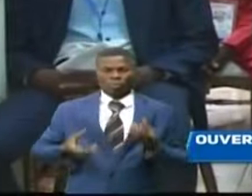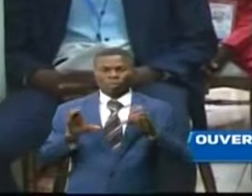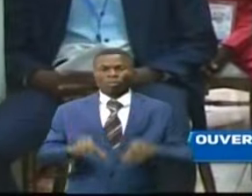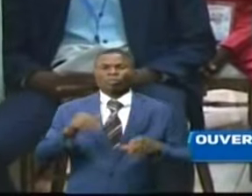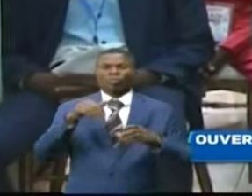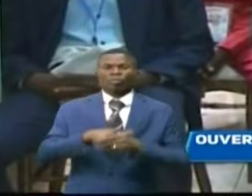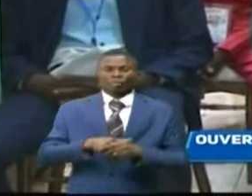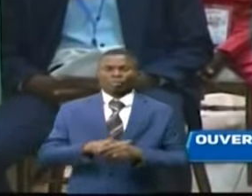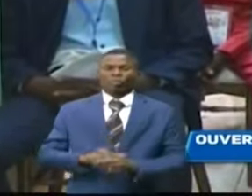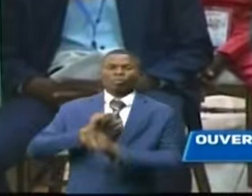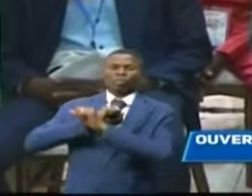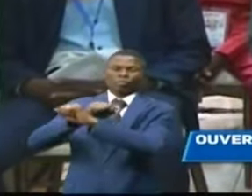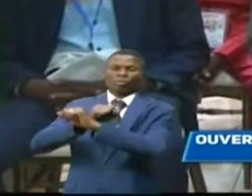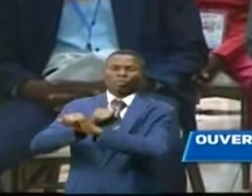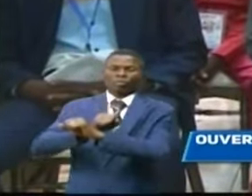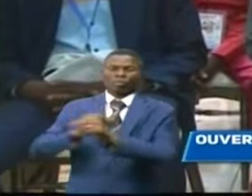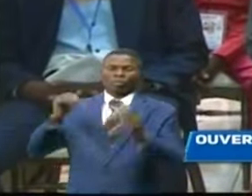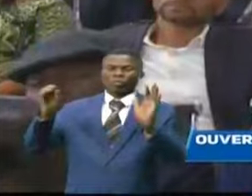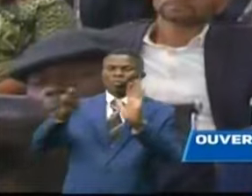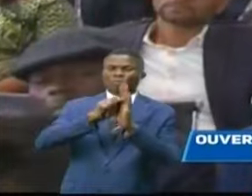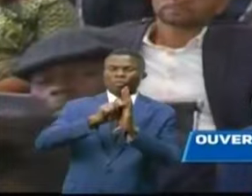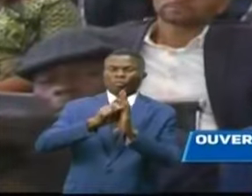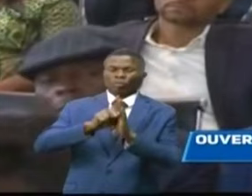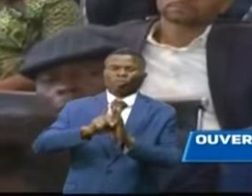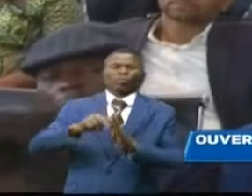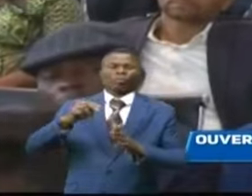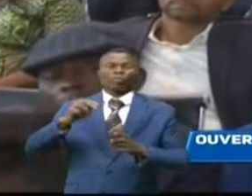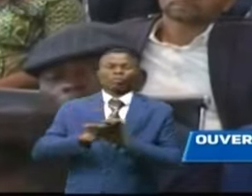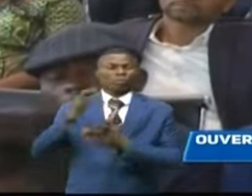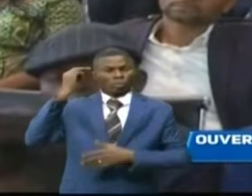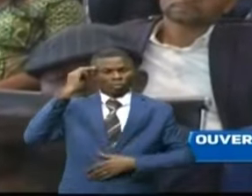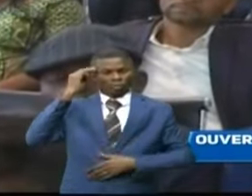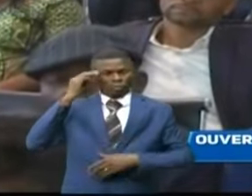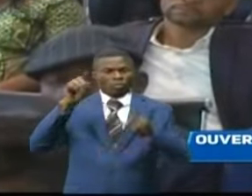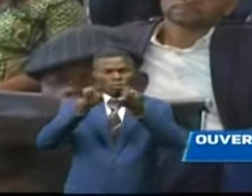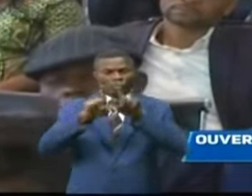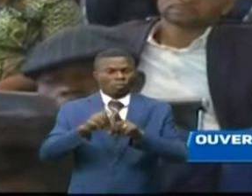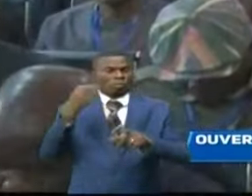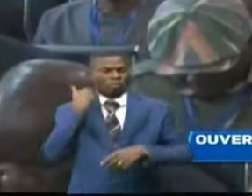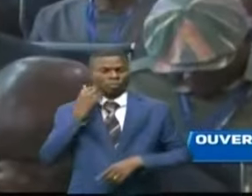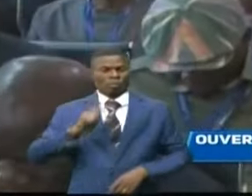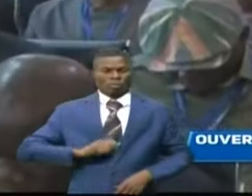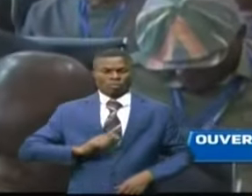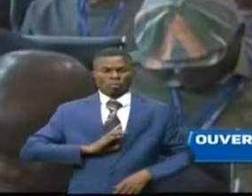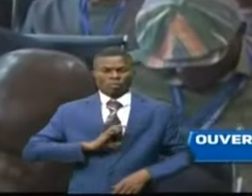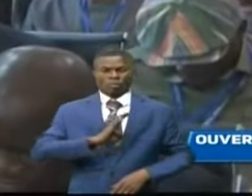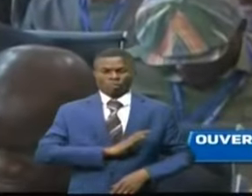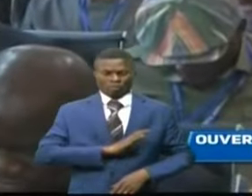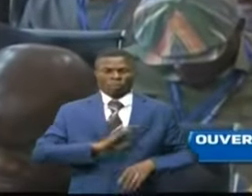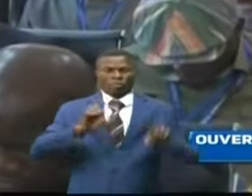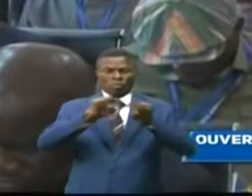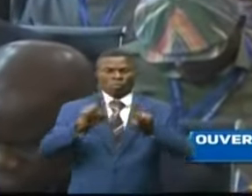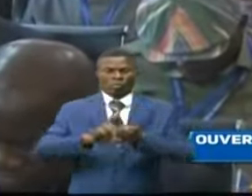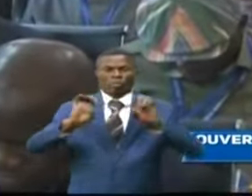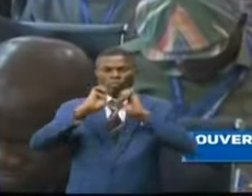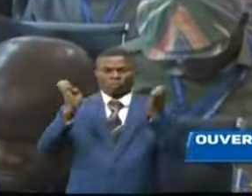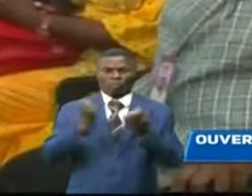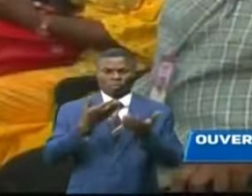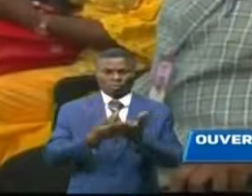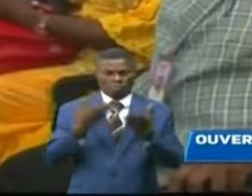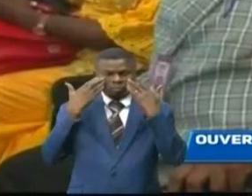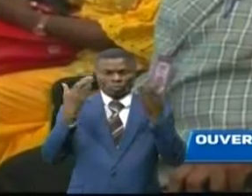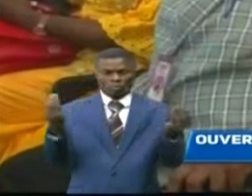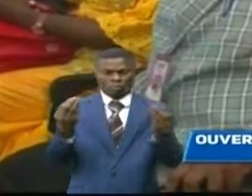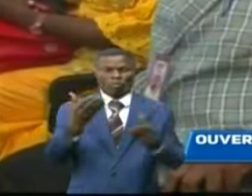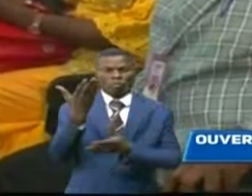la réponse au VIH et à la tuberculose par la mobilisation du secteur privé et des entreprises. Voilà pourquoi